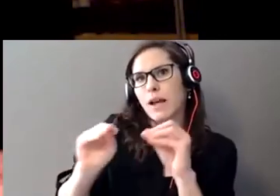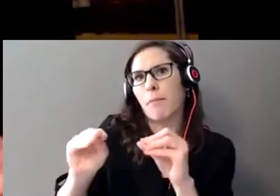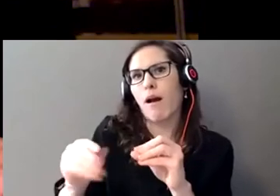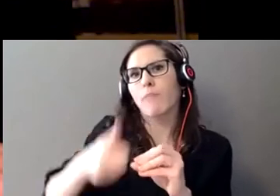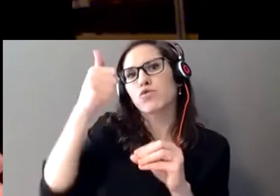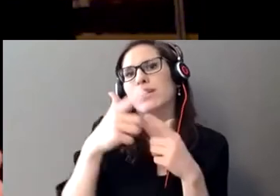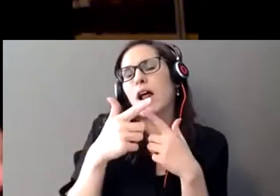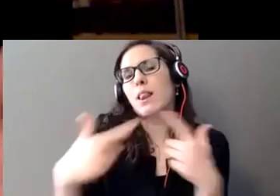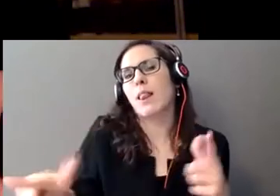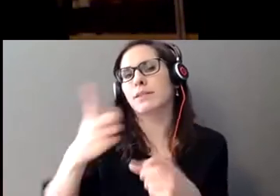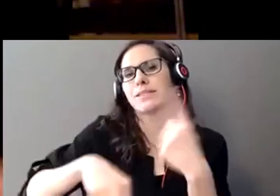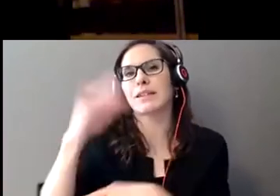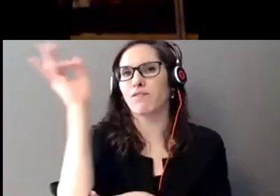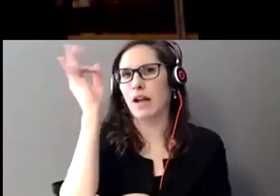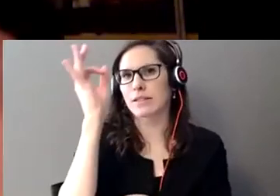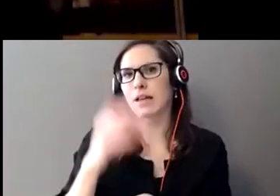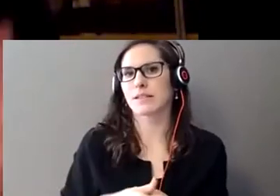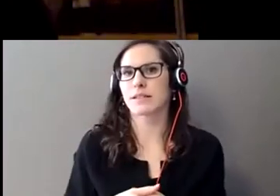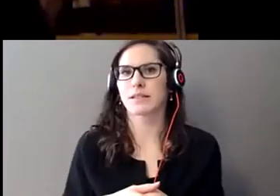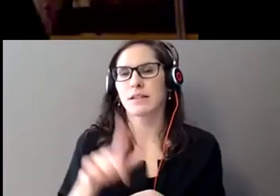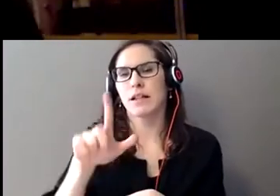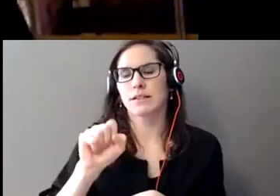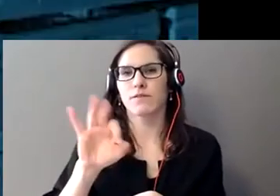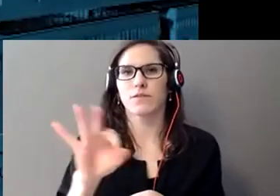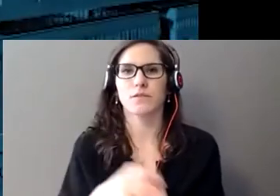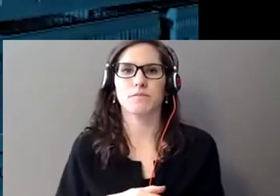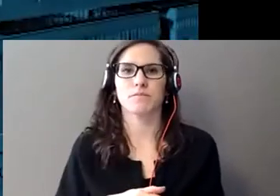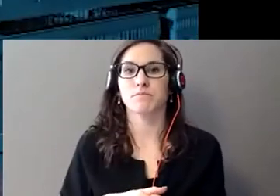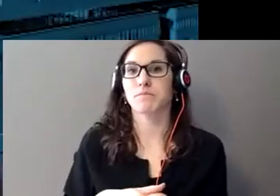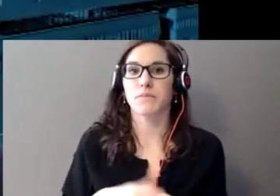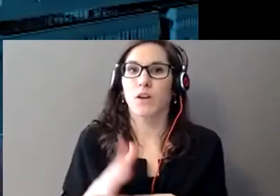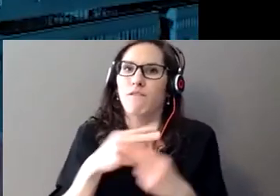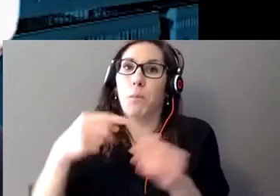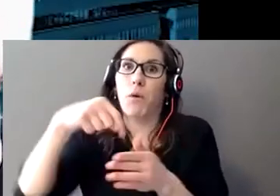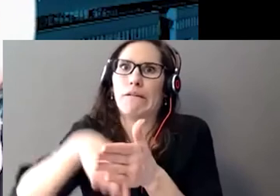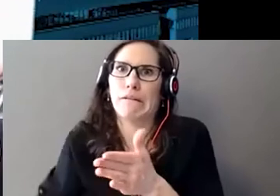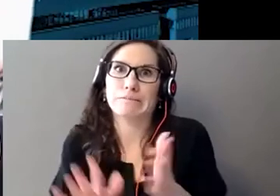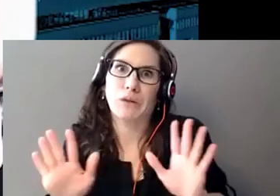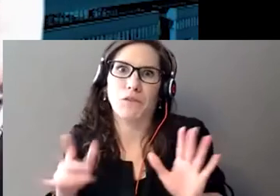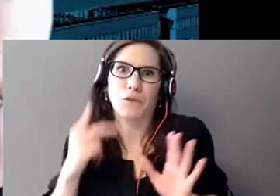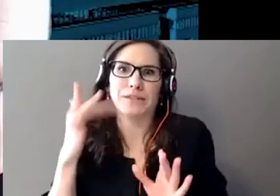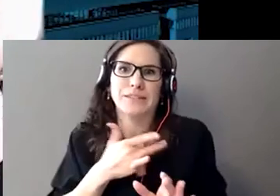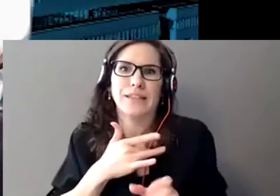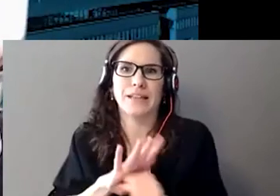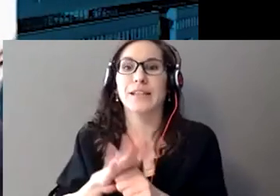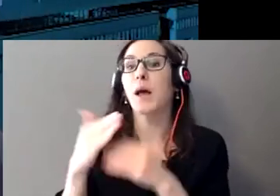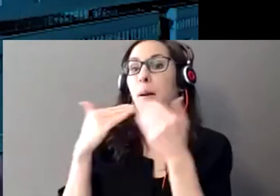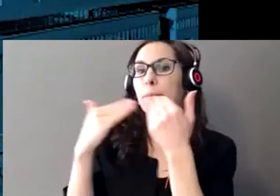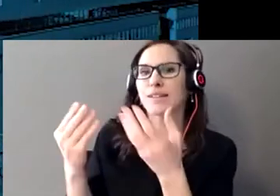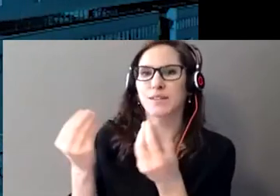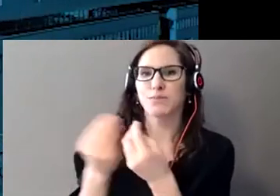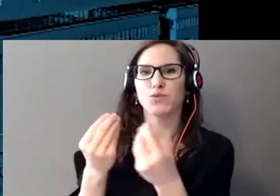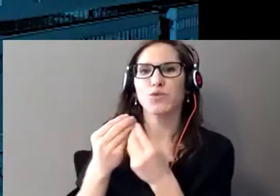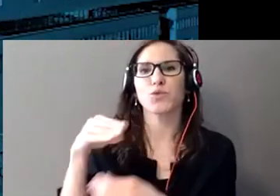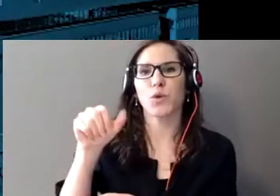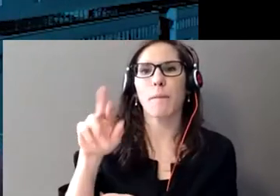Merci. Voilà, je ne vais pas... Merci beaucoup, Marion. Écoutez, il y a énormément d